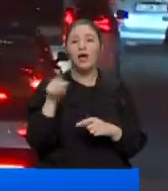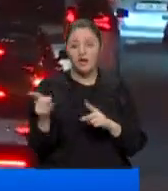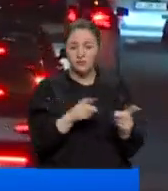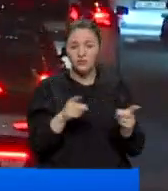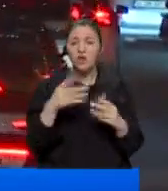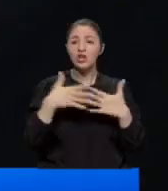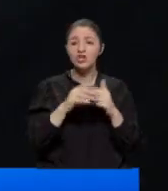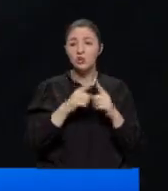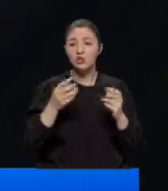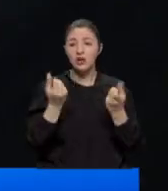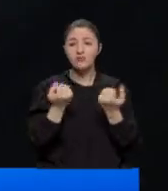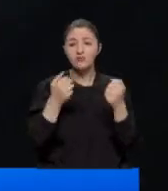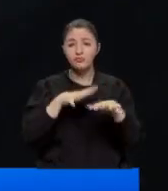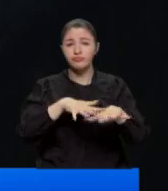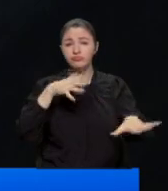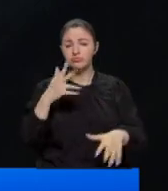gece boyunca çok yoğundu.